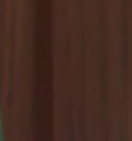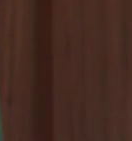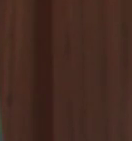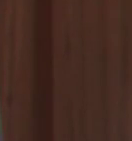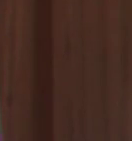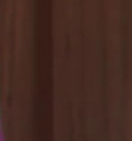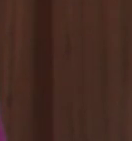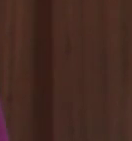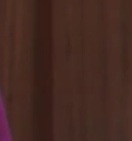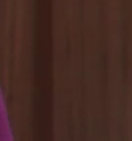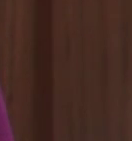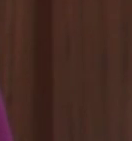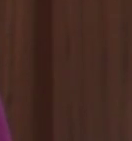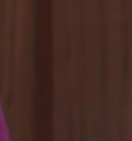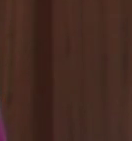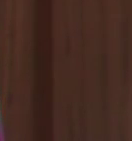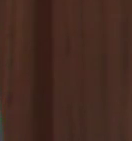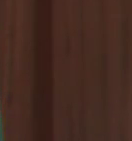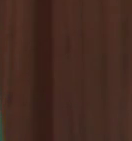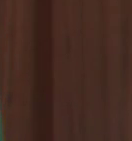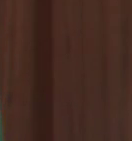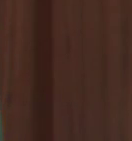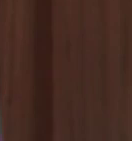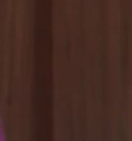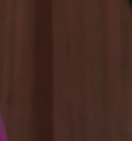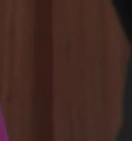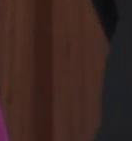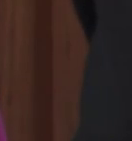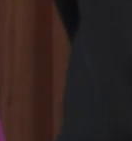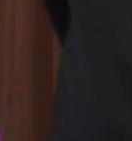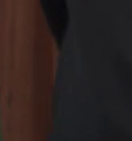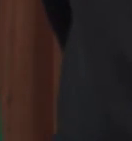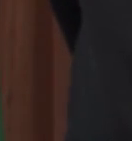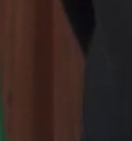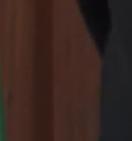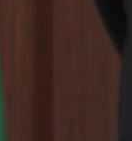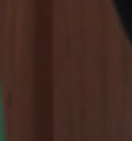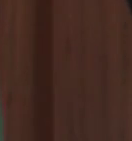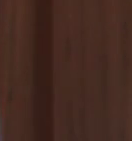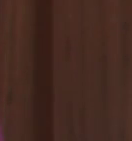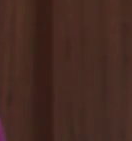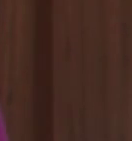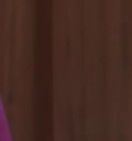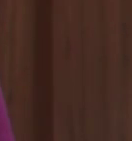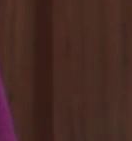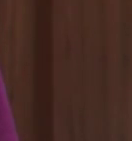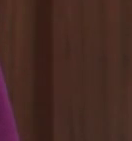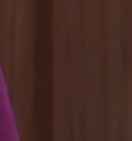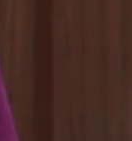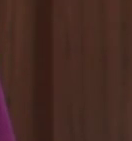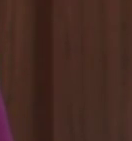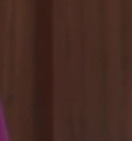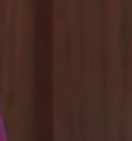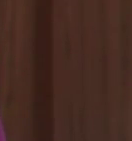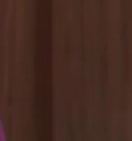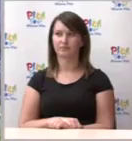fundacja, twórczość Agnieszki i nasza taka codzienna praca, jakie ma ogromne znaczenie, jaki wielki